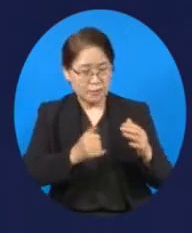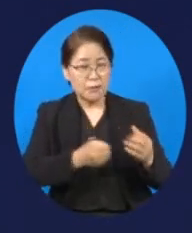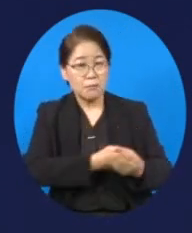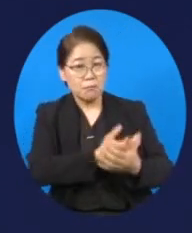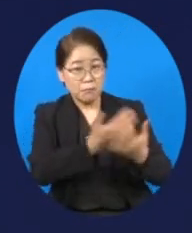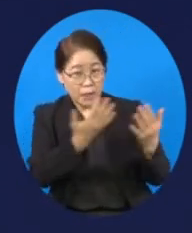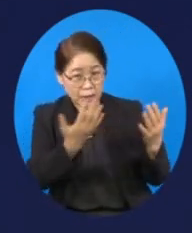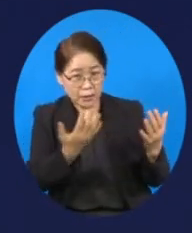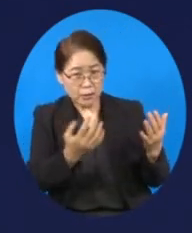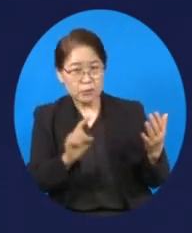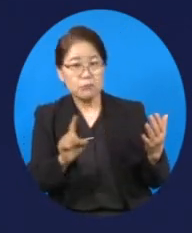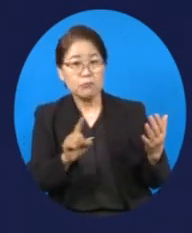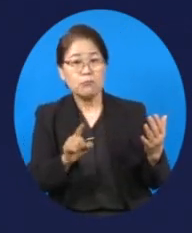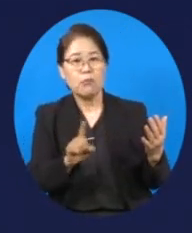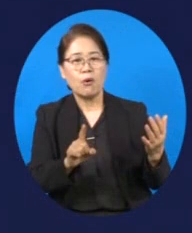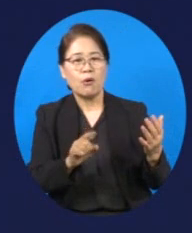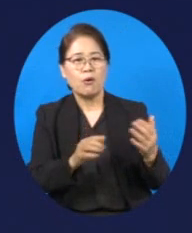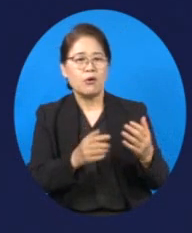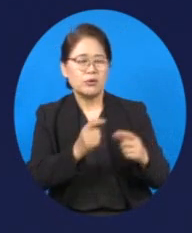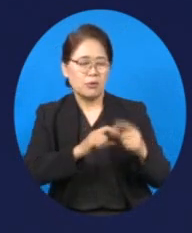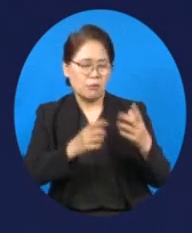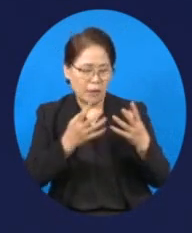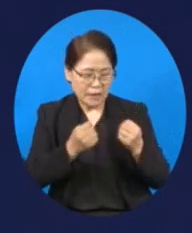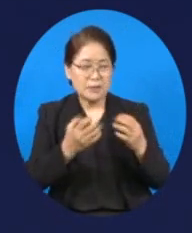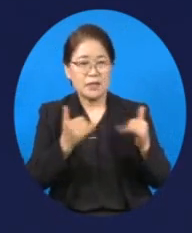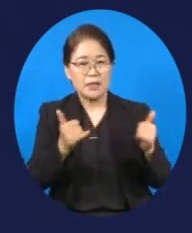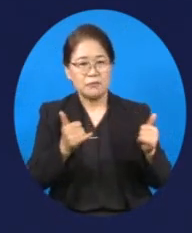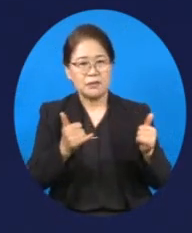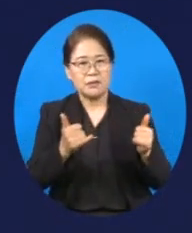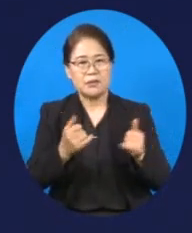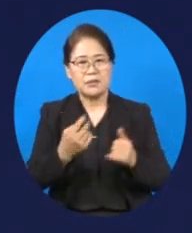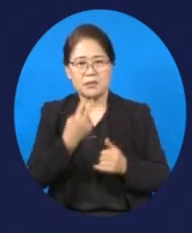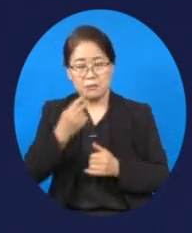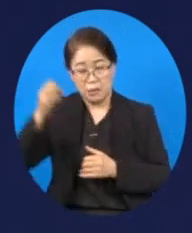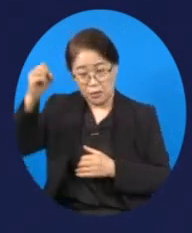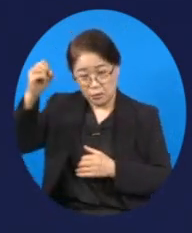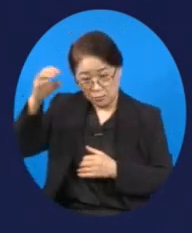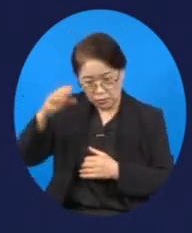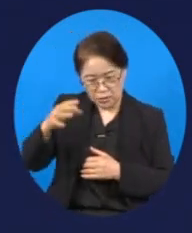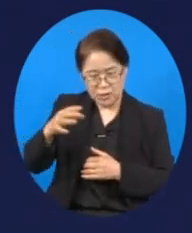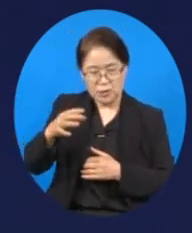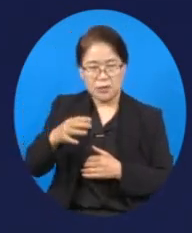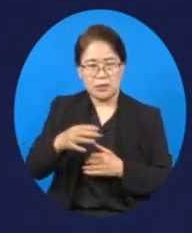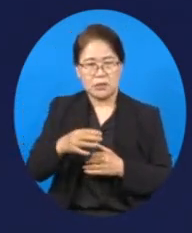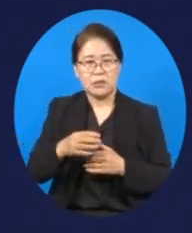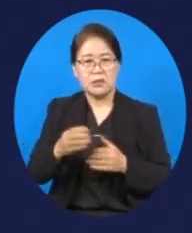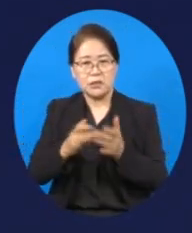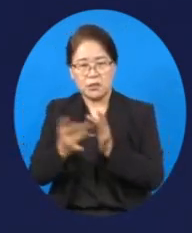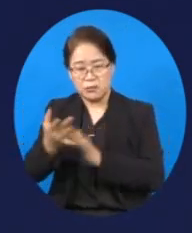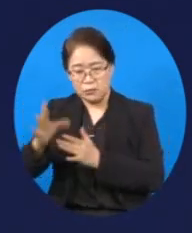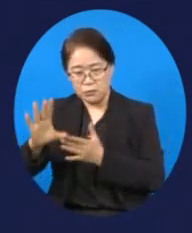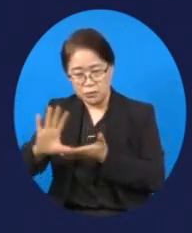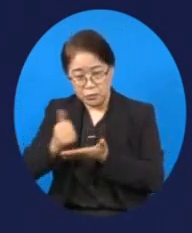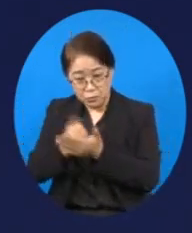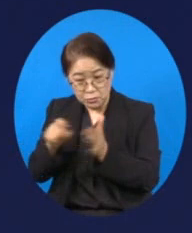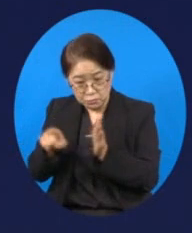밝게 만드는게 뭔지 알아요 더 많은 사람들로 하여금 생명의 빛을 얻게 만드는 것입니다